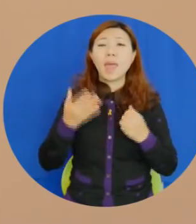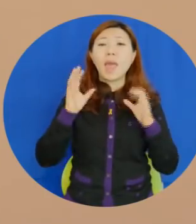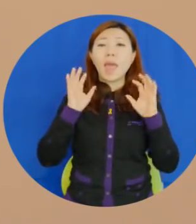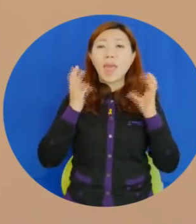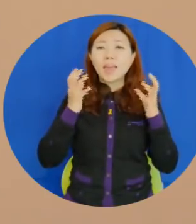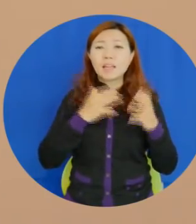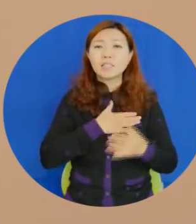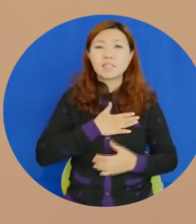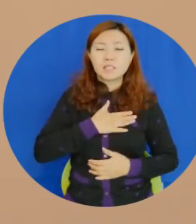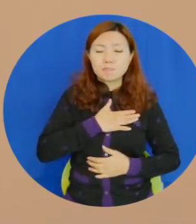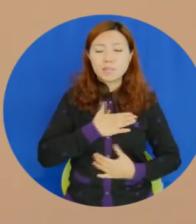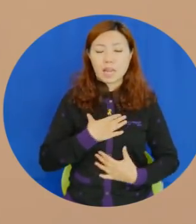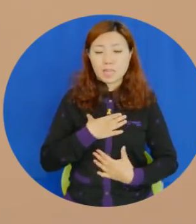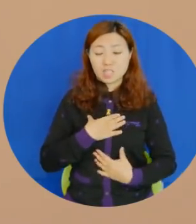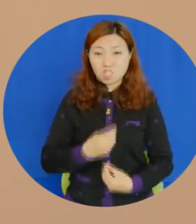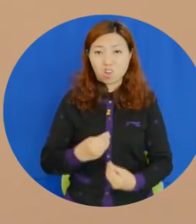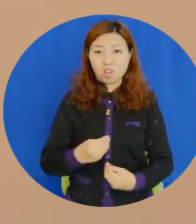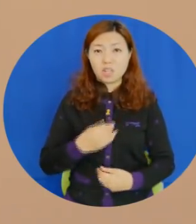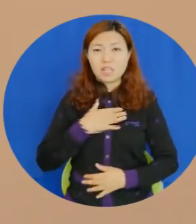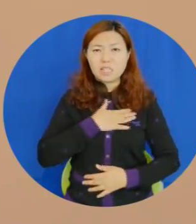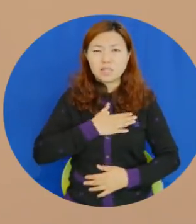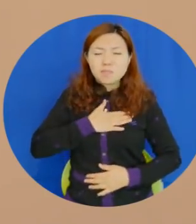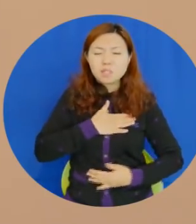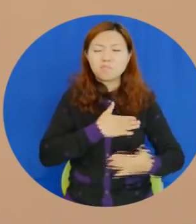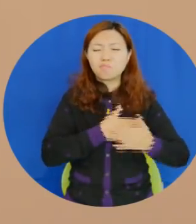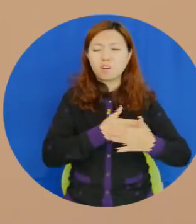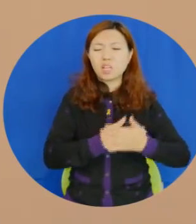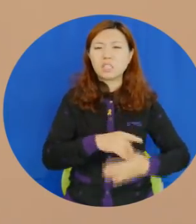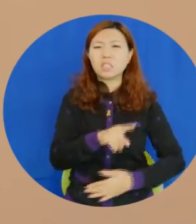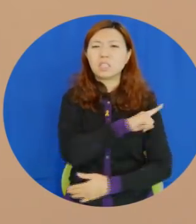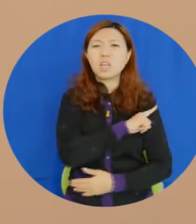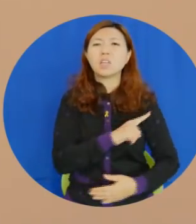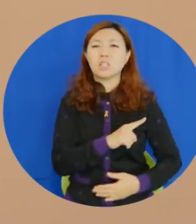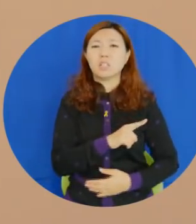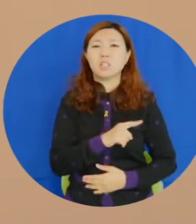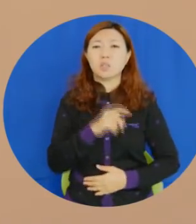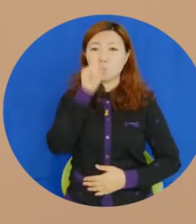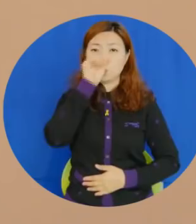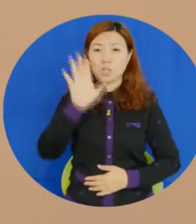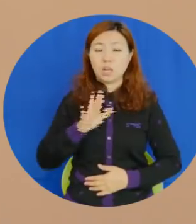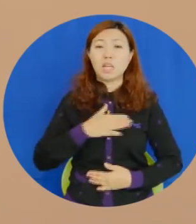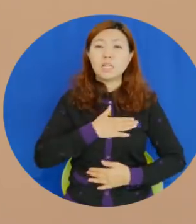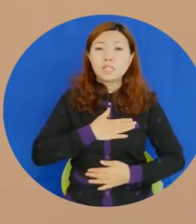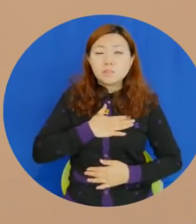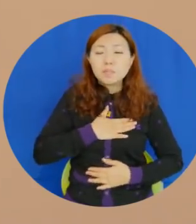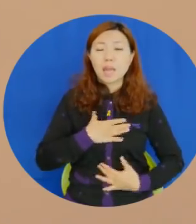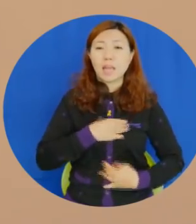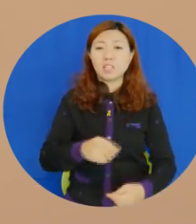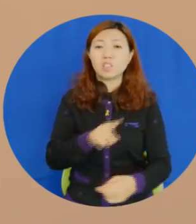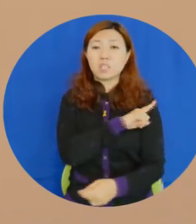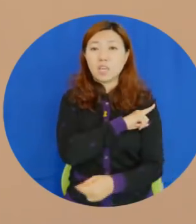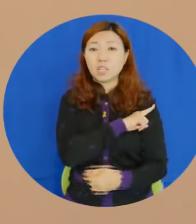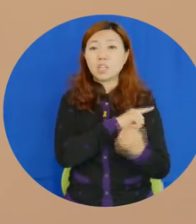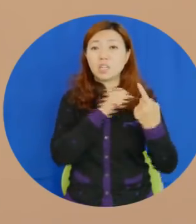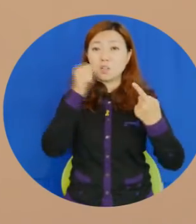시대이기 때문에 아이가 심리적 안정, 그래서 심리적 불안정이 제일 많아요. 심리적으로